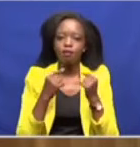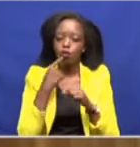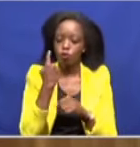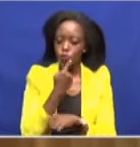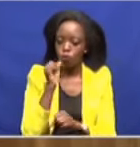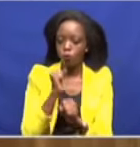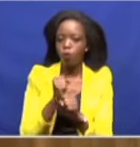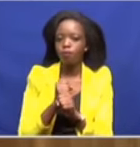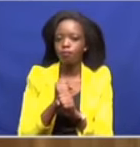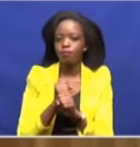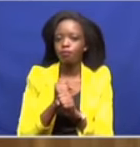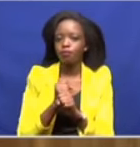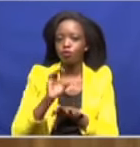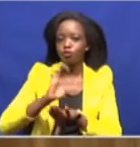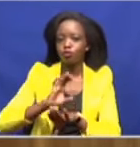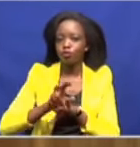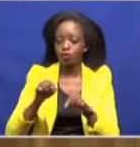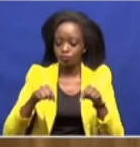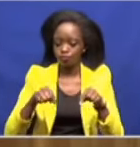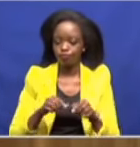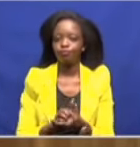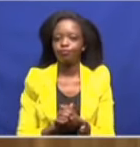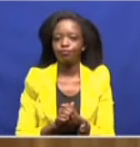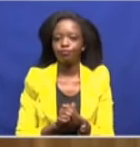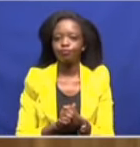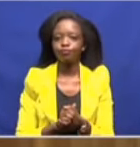anayefanya kazi kwenye parokia hii.